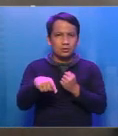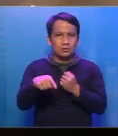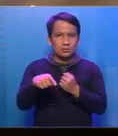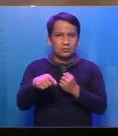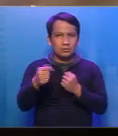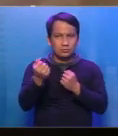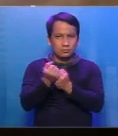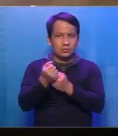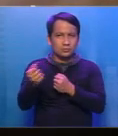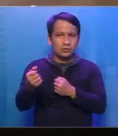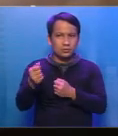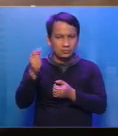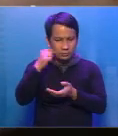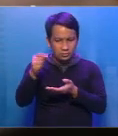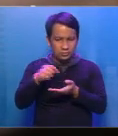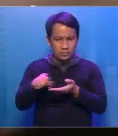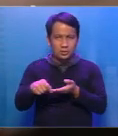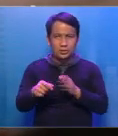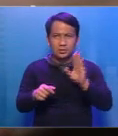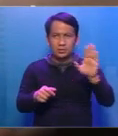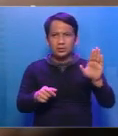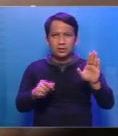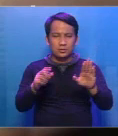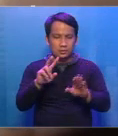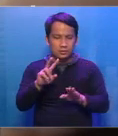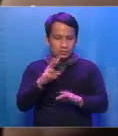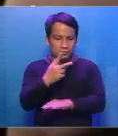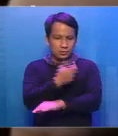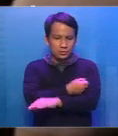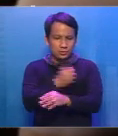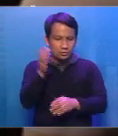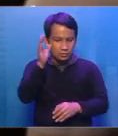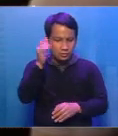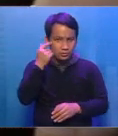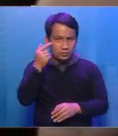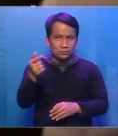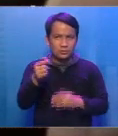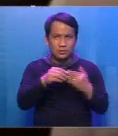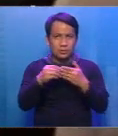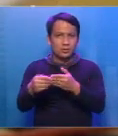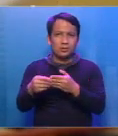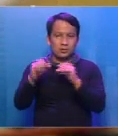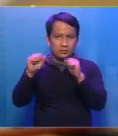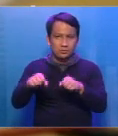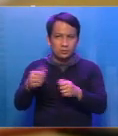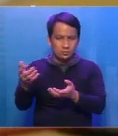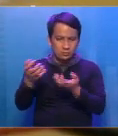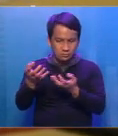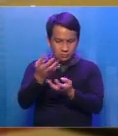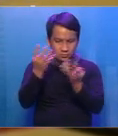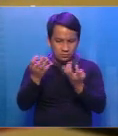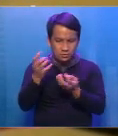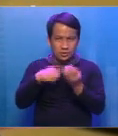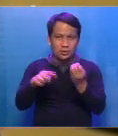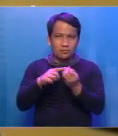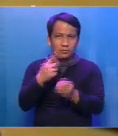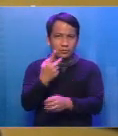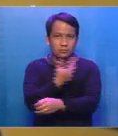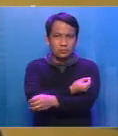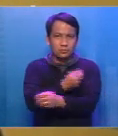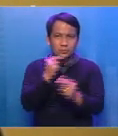kalihim. Ipinapaubay na rin nila ngayon kay Vaccine SAR Secretary Carlito Galvez ang pagtugon sa mga tanong hinggil sa